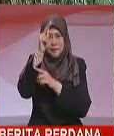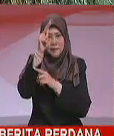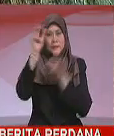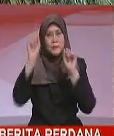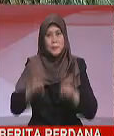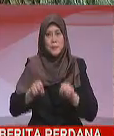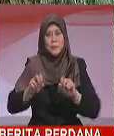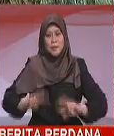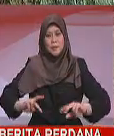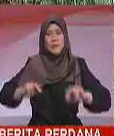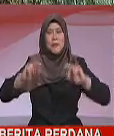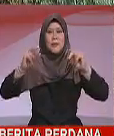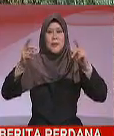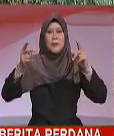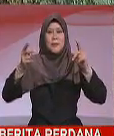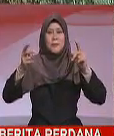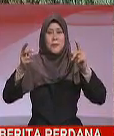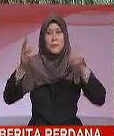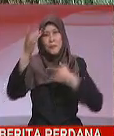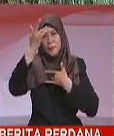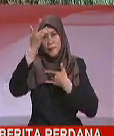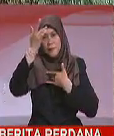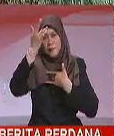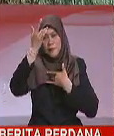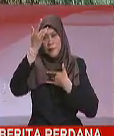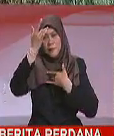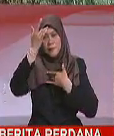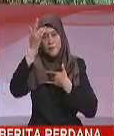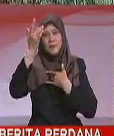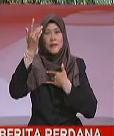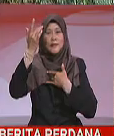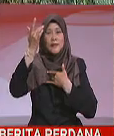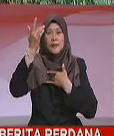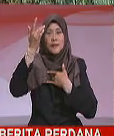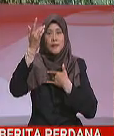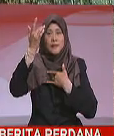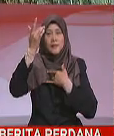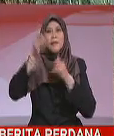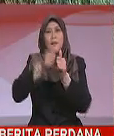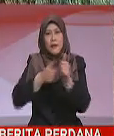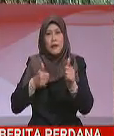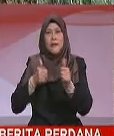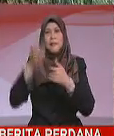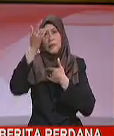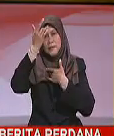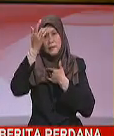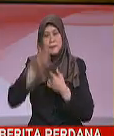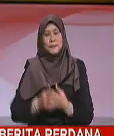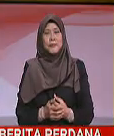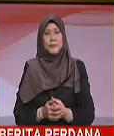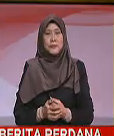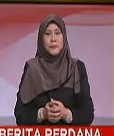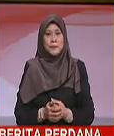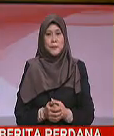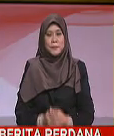boleh memulihkan ke penyakit banyak-banyak, elak daripada penyakit lah.